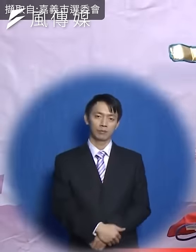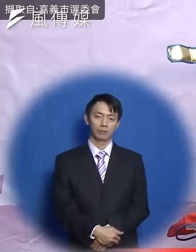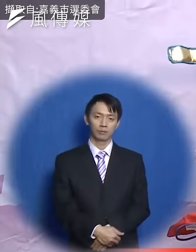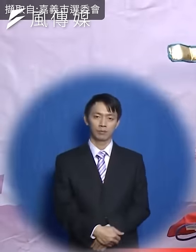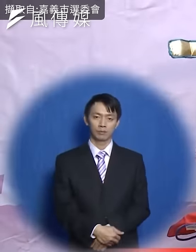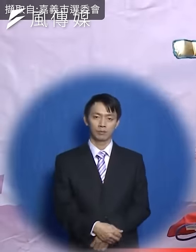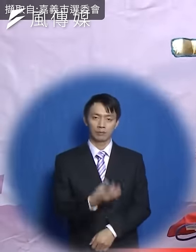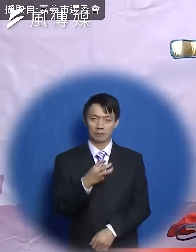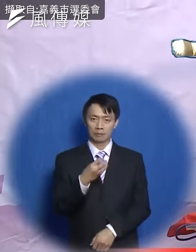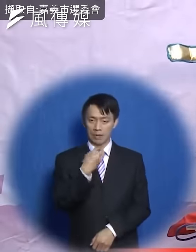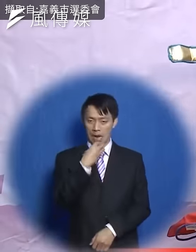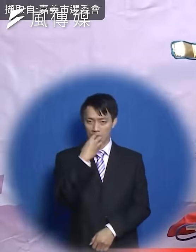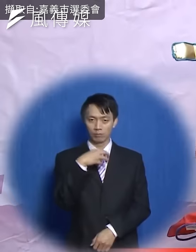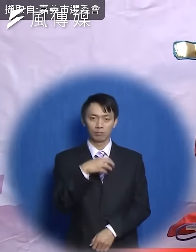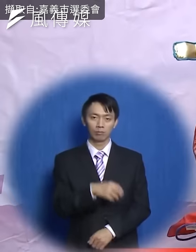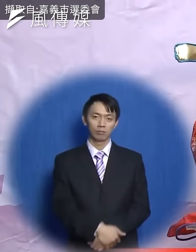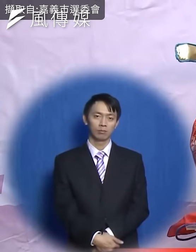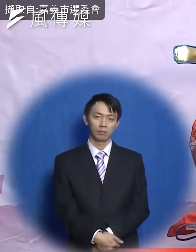颗 paljon下去-